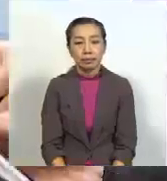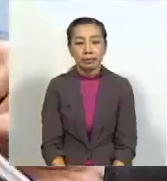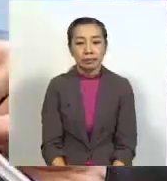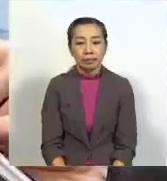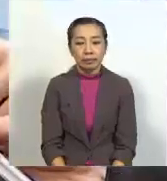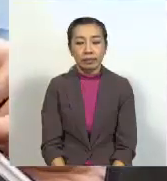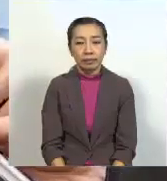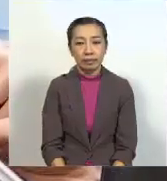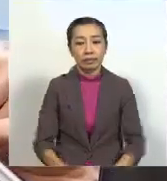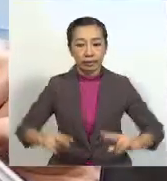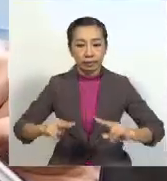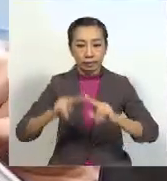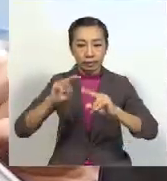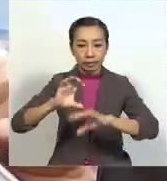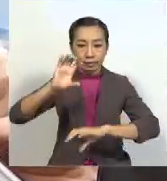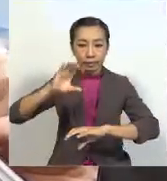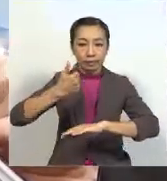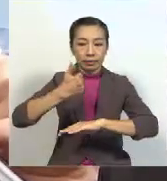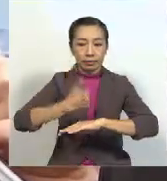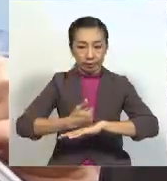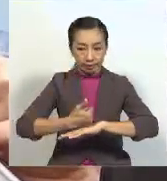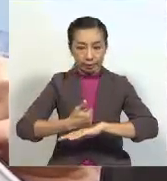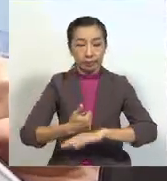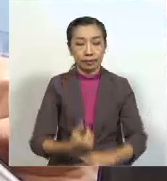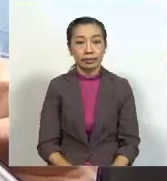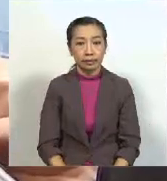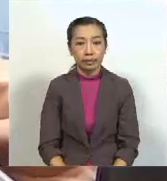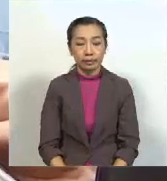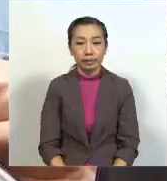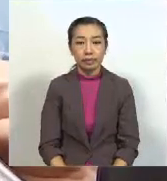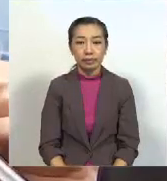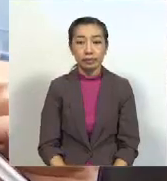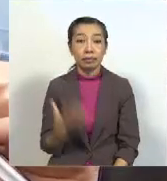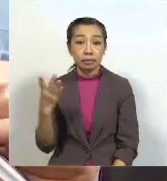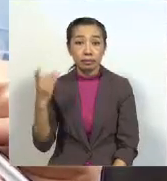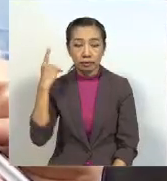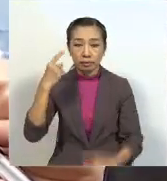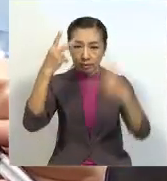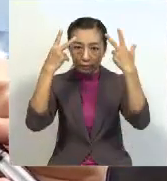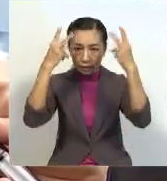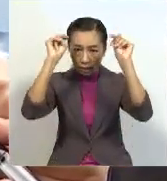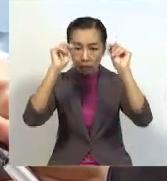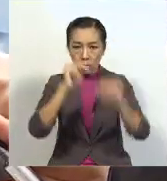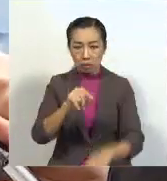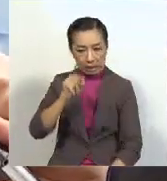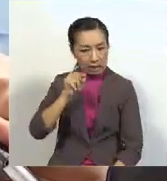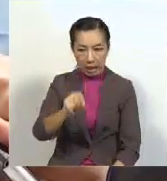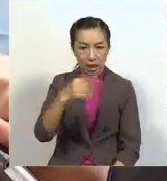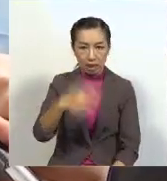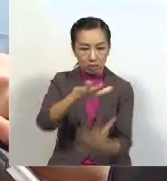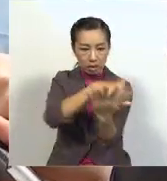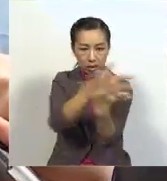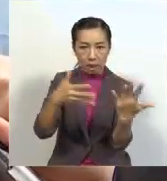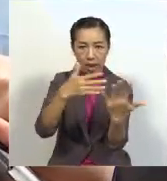ขณะที่พลเอกอนุพงศ์เผ่าจินดารัฐมนตรีว่าการกระทรวงมหาดไทยก็บอกว่าเมื่อวานนี้นายกรัฐมนตรีก็ได้สั่งการตามแ